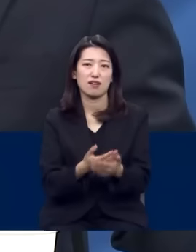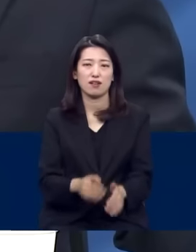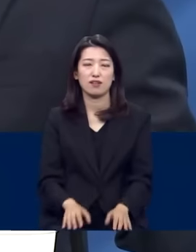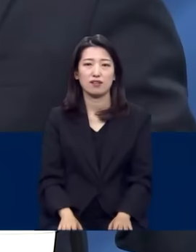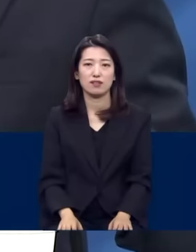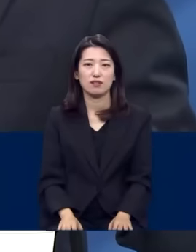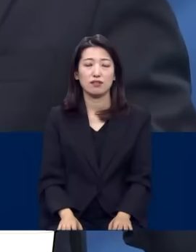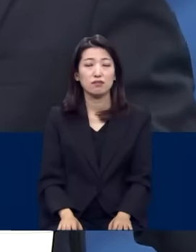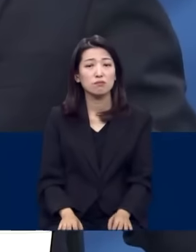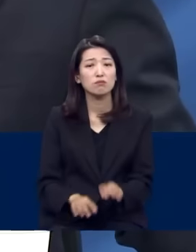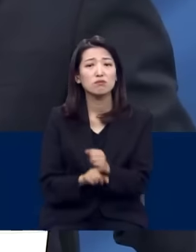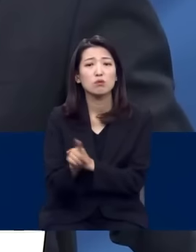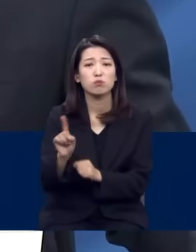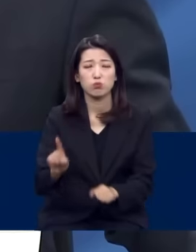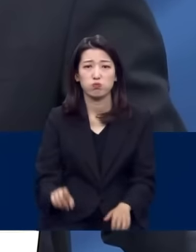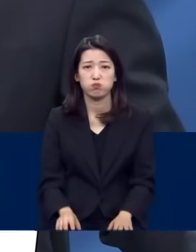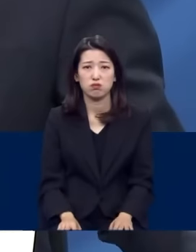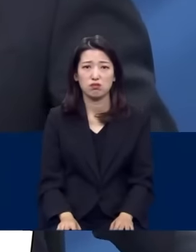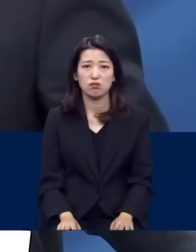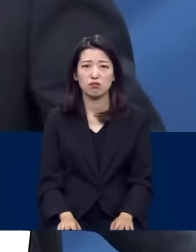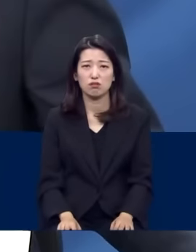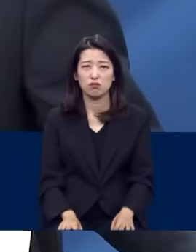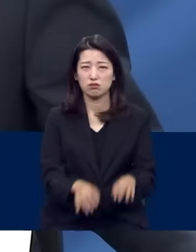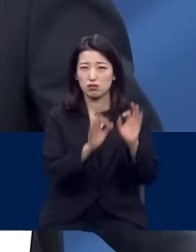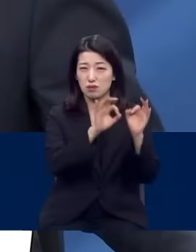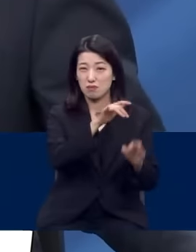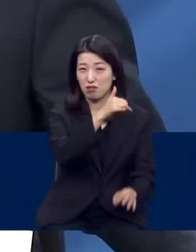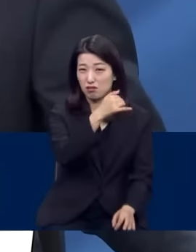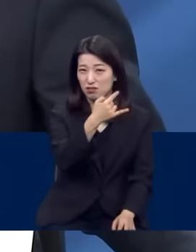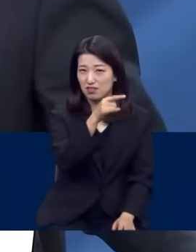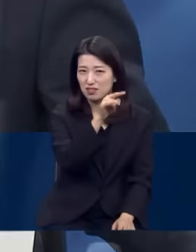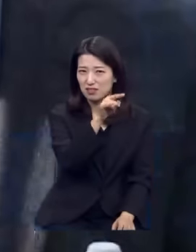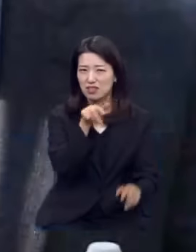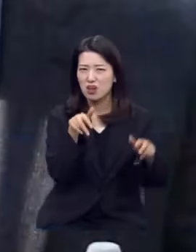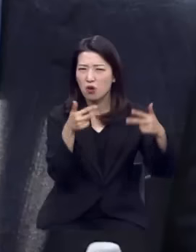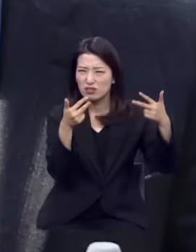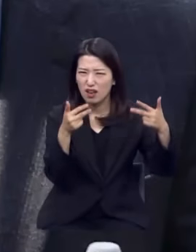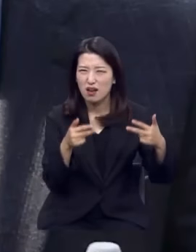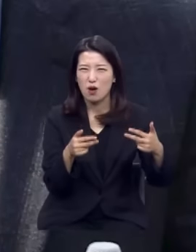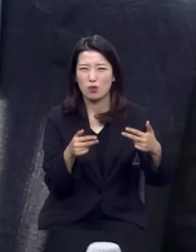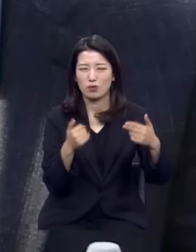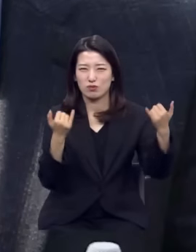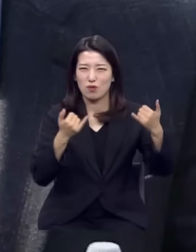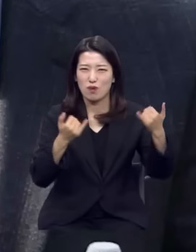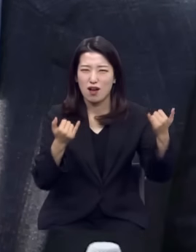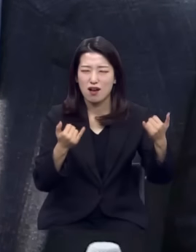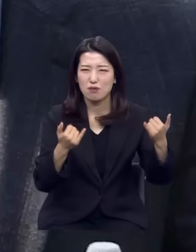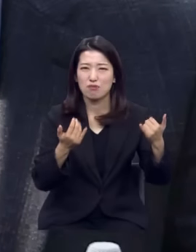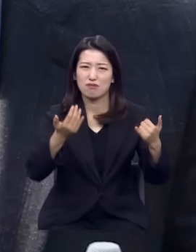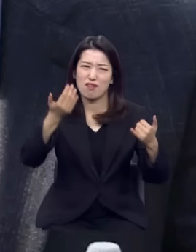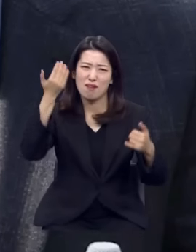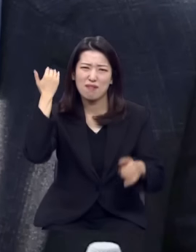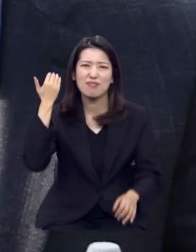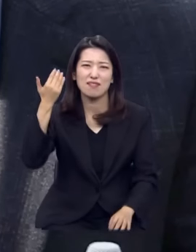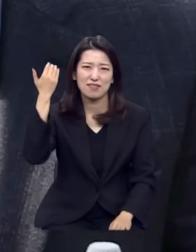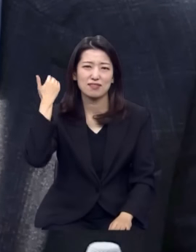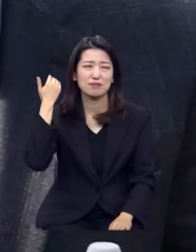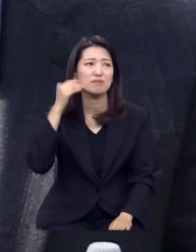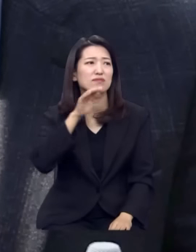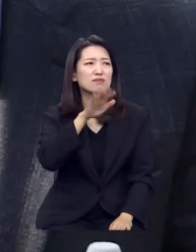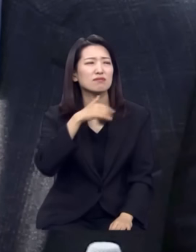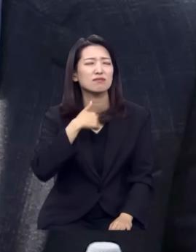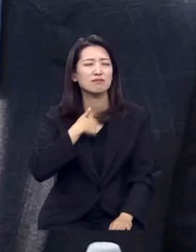통화했던 여러 가지 내용들 그건 우린 알 수가 없는 거잖아 나 좀 떠올려 주세요네 그러니까 이제 말하면 공천에 관련된 것들 이겠죠 우리